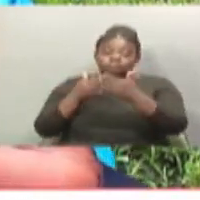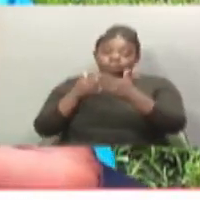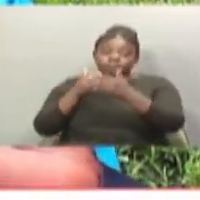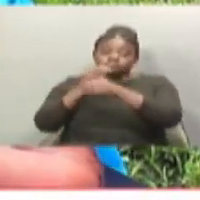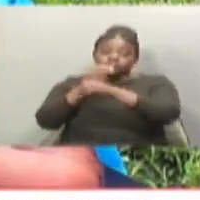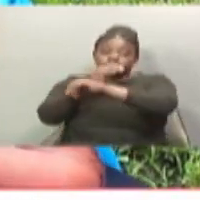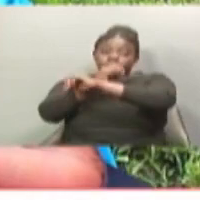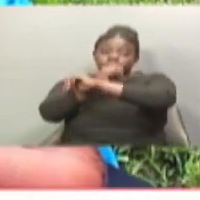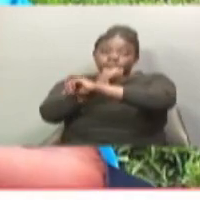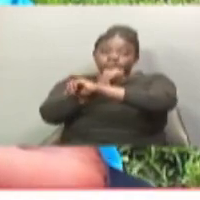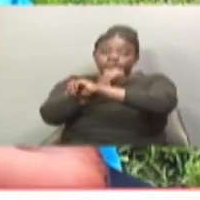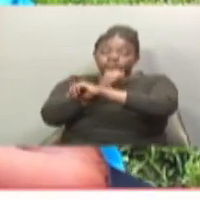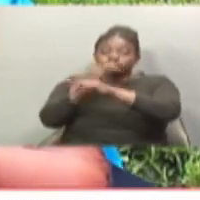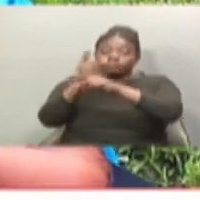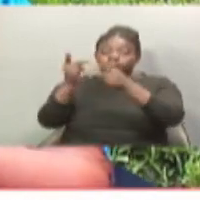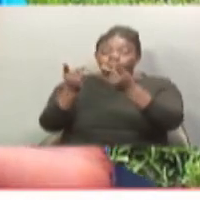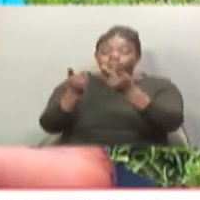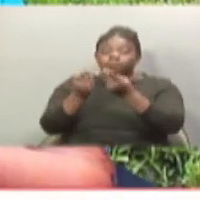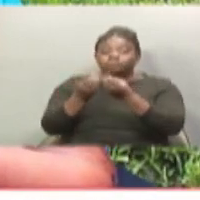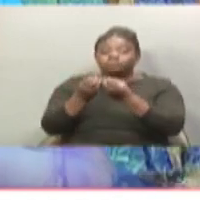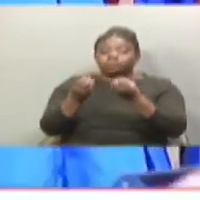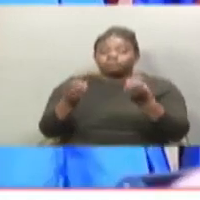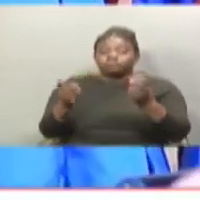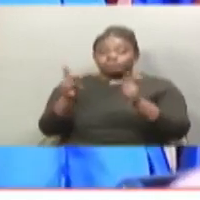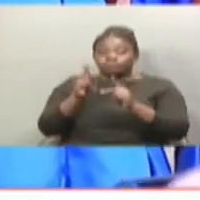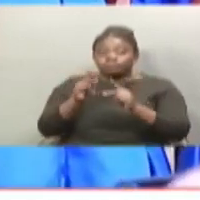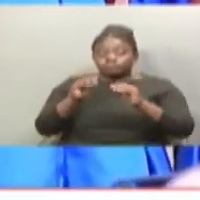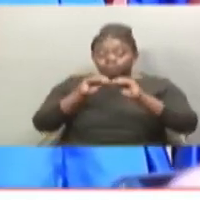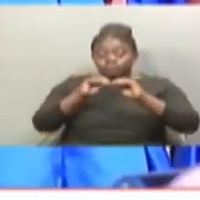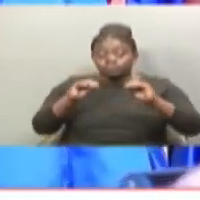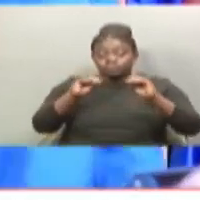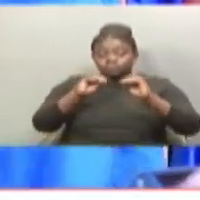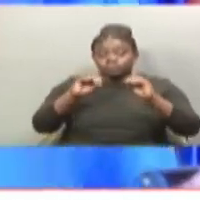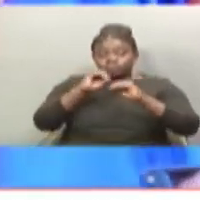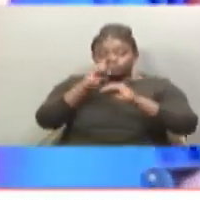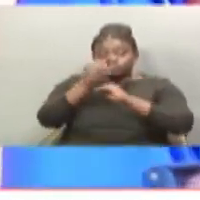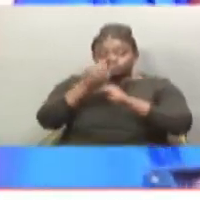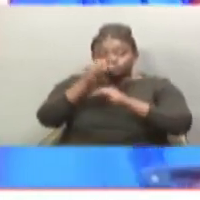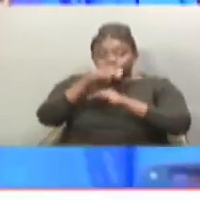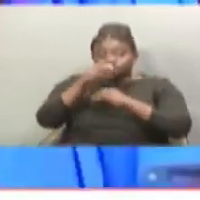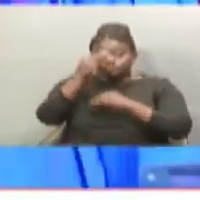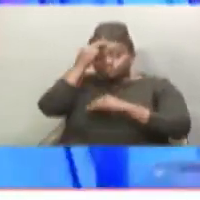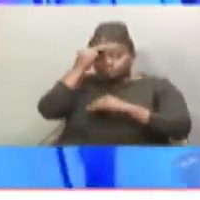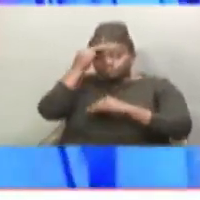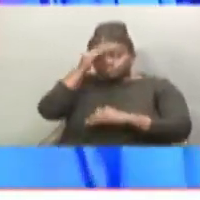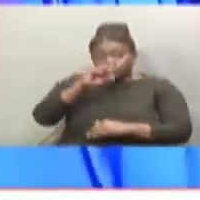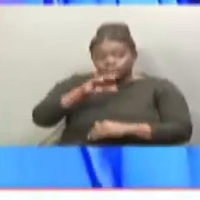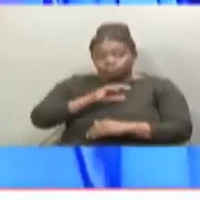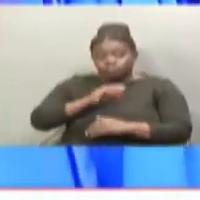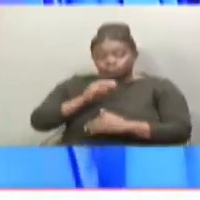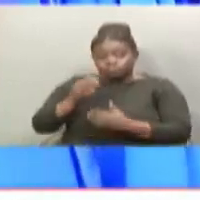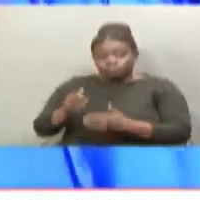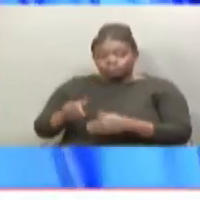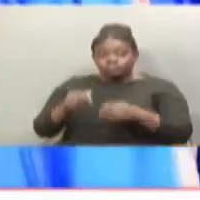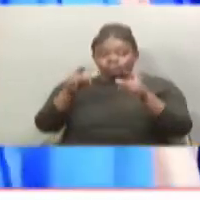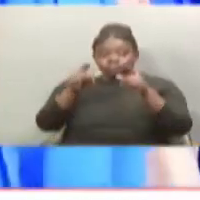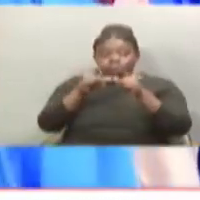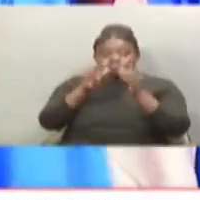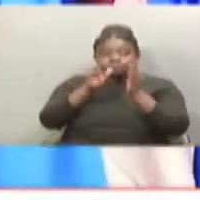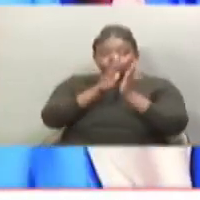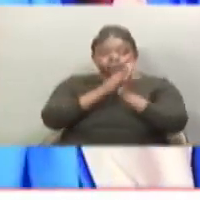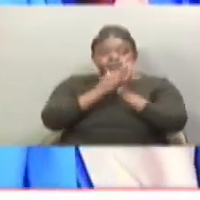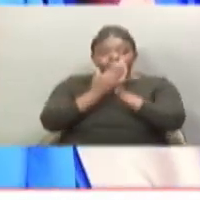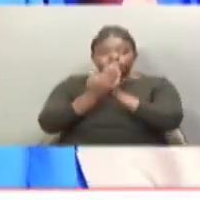abangi, mubayigirize emirimu egy'ewaka. Oluvannyuma abayizi ba Banana Class batikkiddwa ne baweebwa amabaluwa